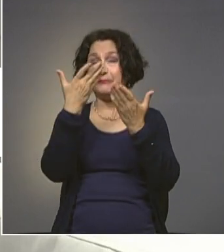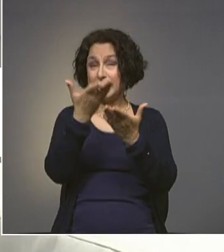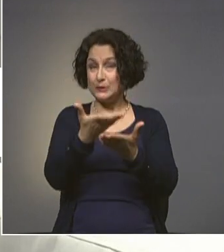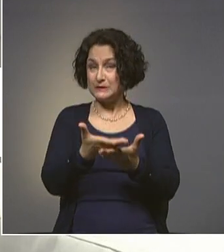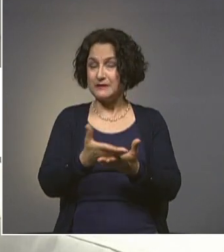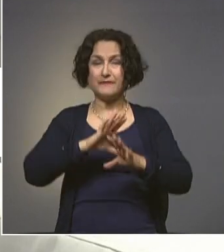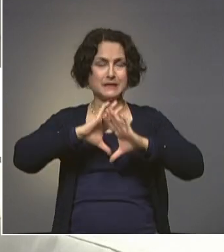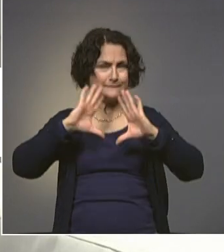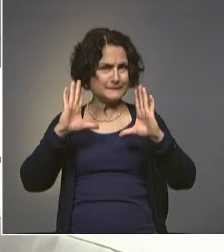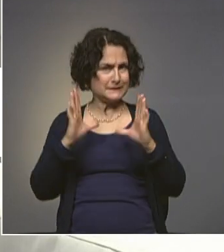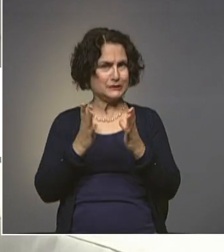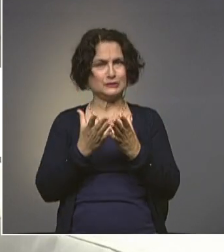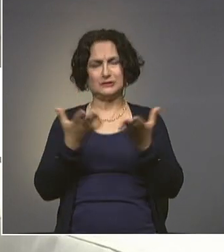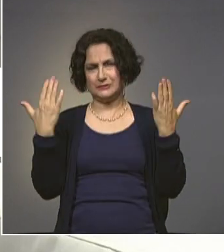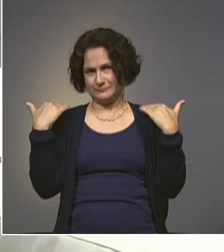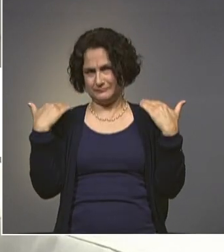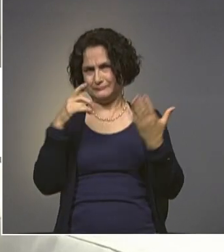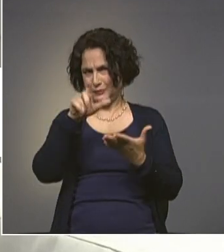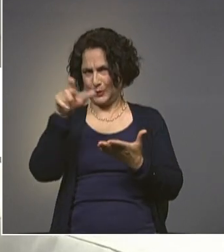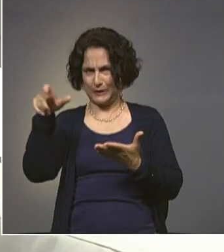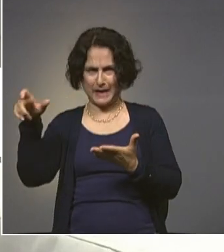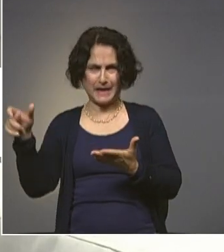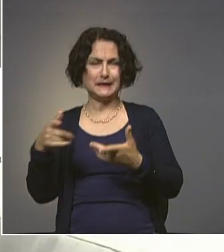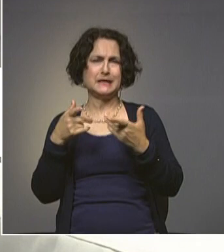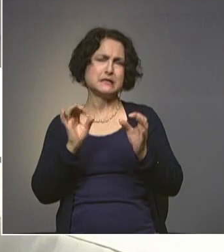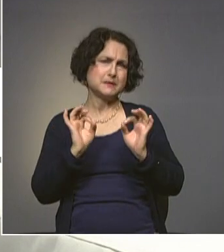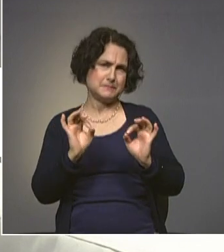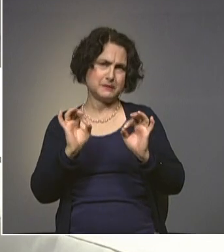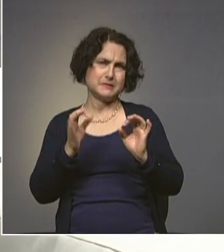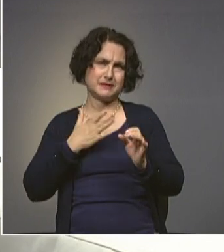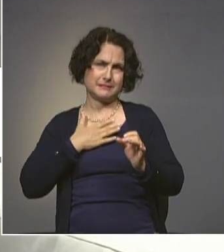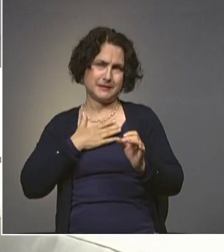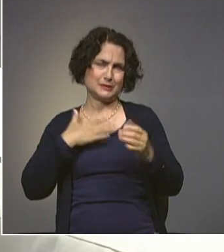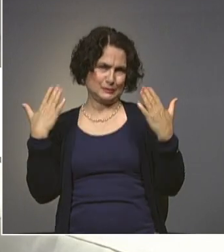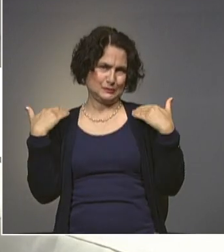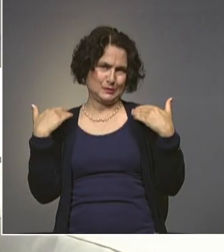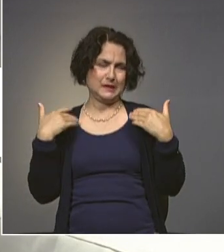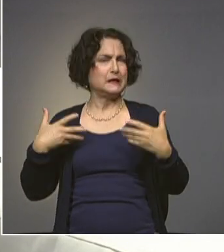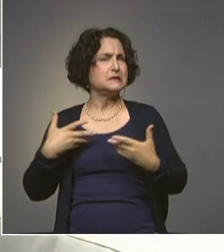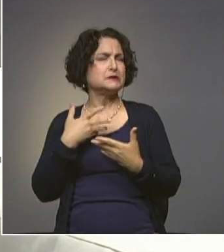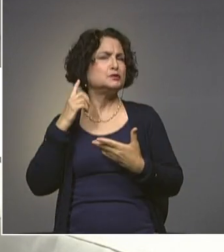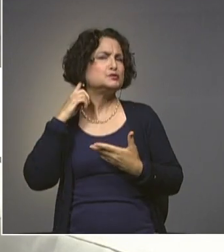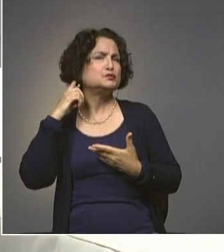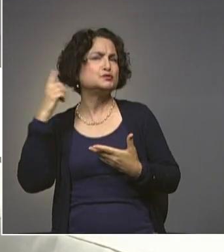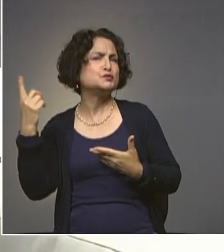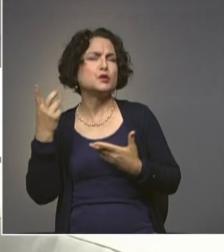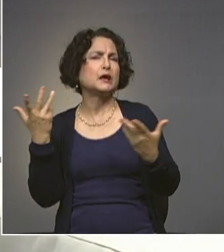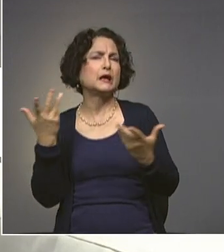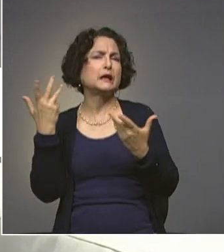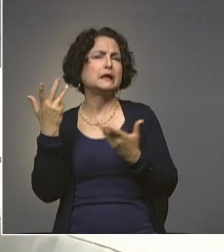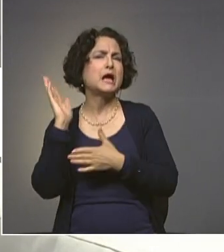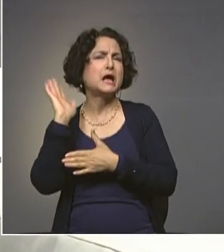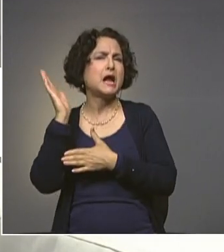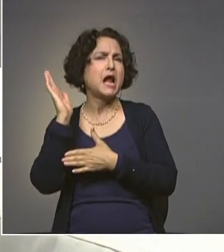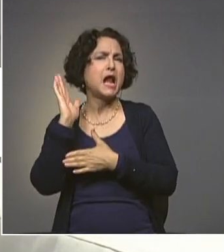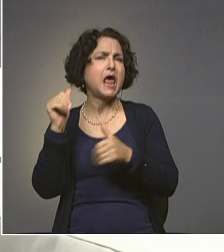на всички студенти, например студенти от аграрния университет искат да прослушат лекции в Испания, в Испанския университет,